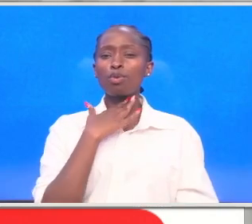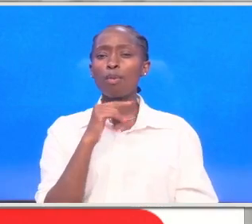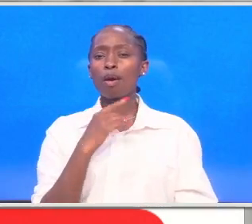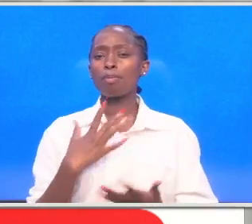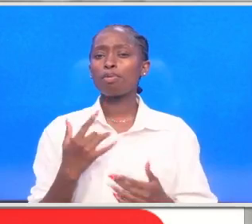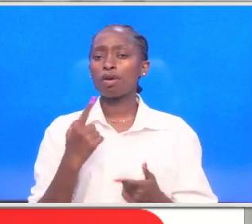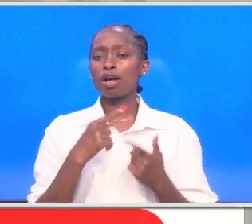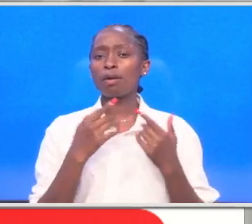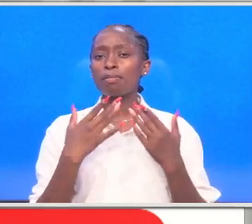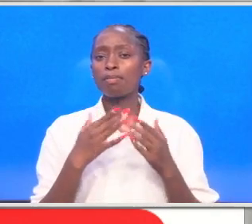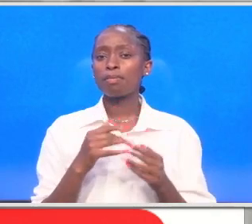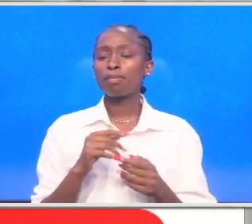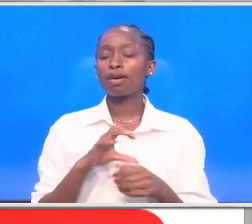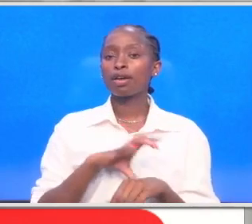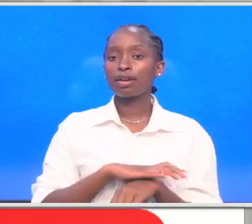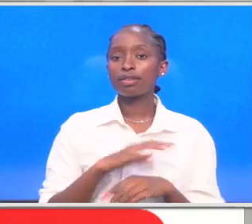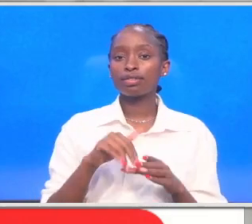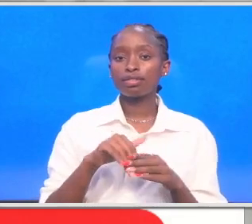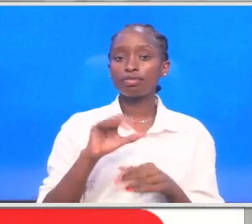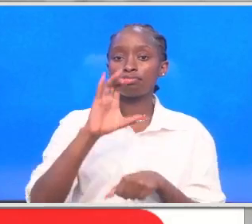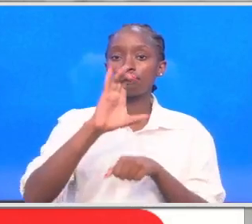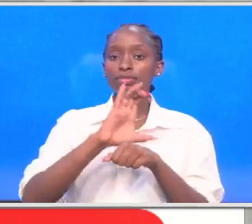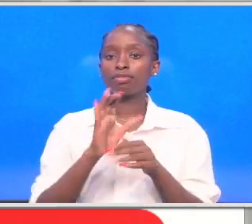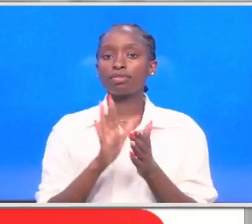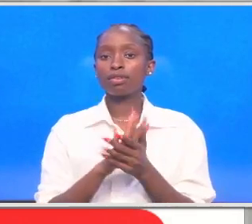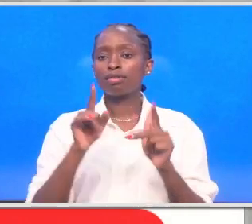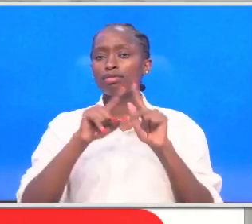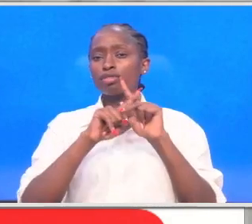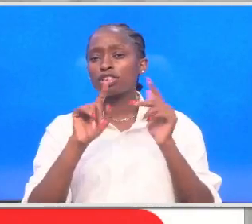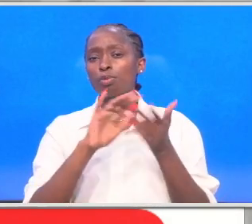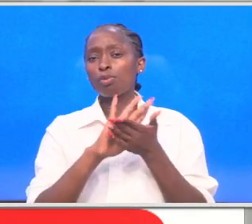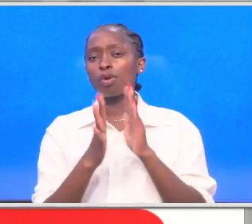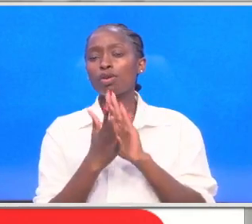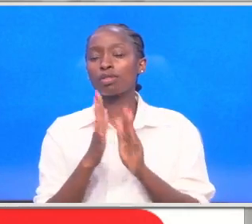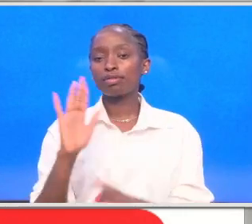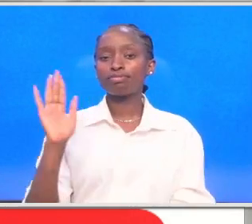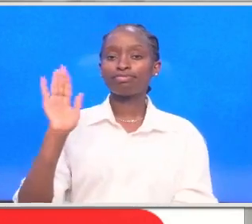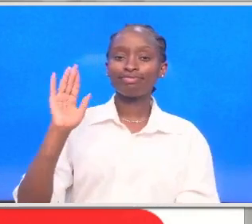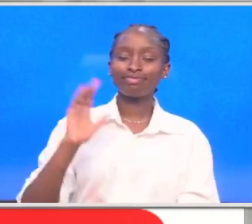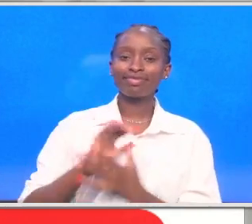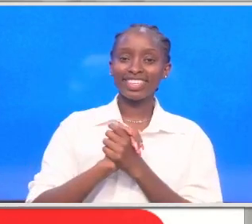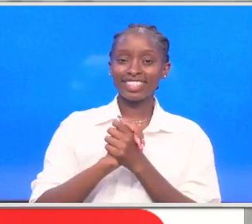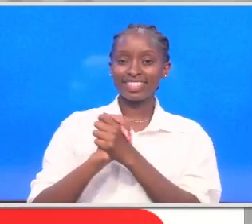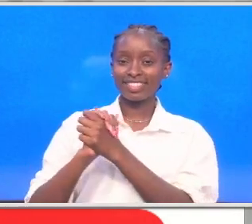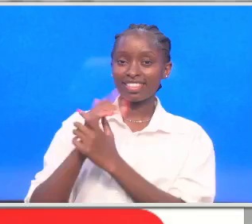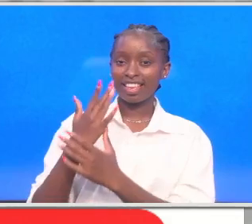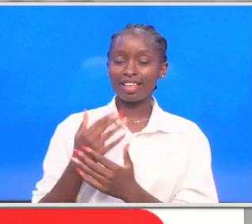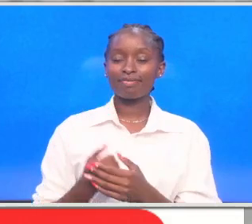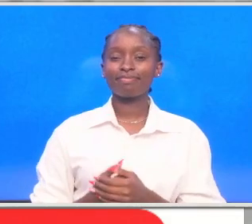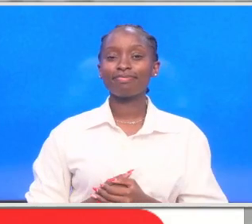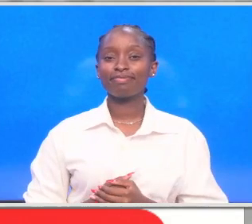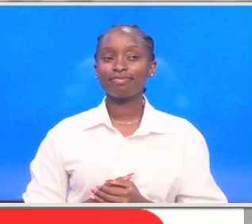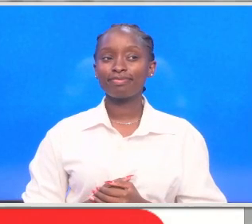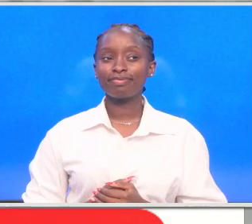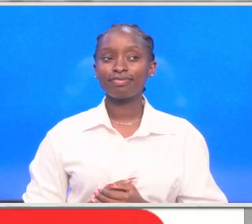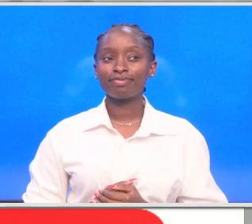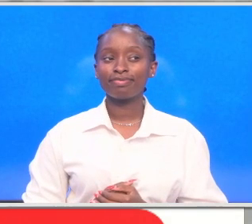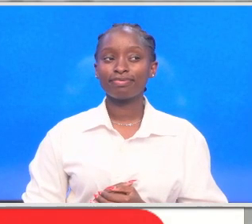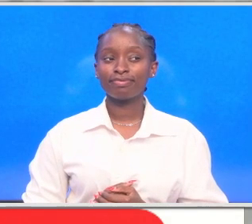amekuja kanisani na ametoka bila angalau kuwasalimia. Kana mwasia tabaitu. Kwenye mwasia.